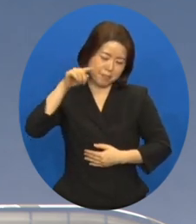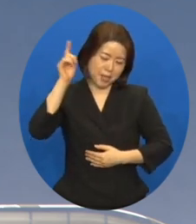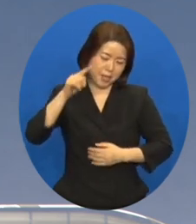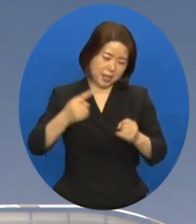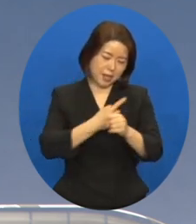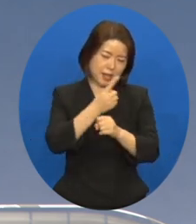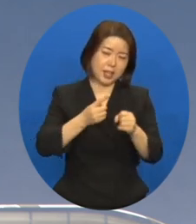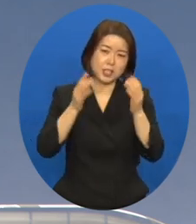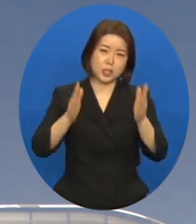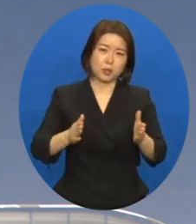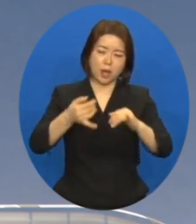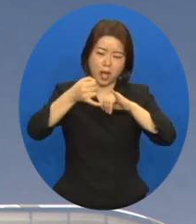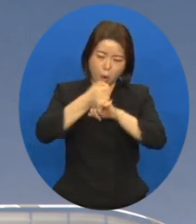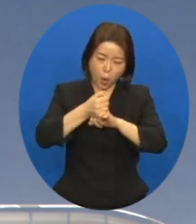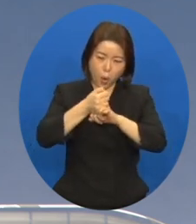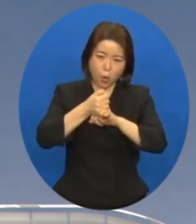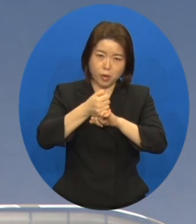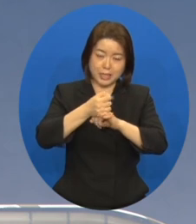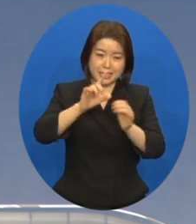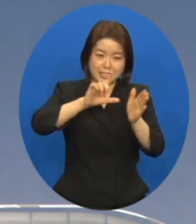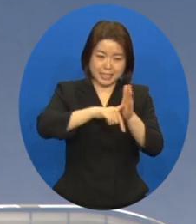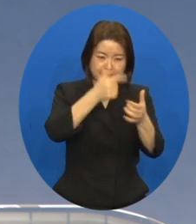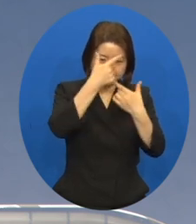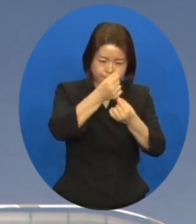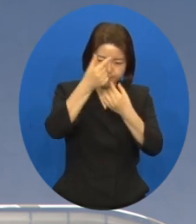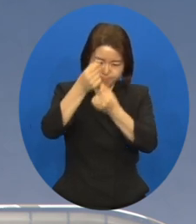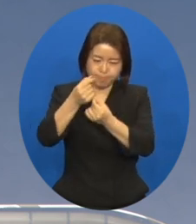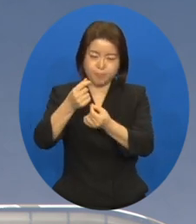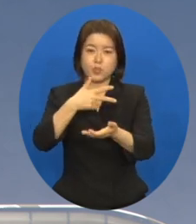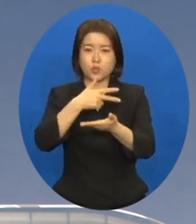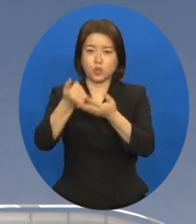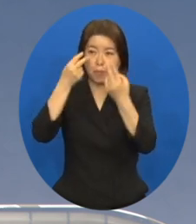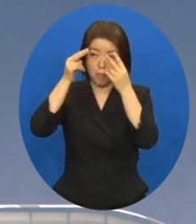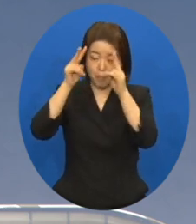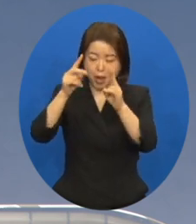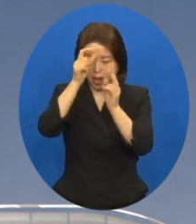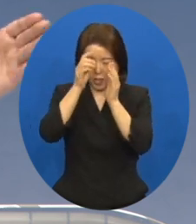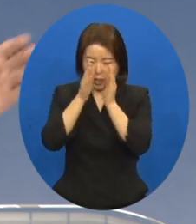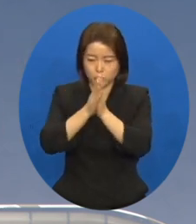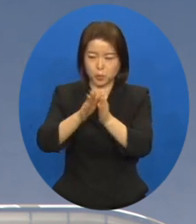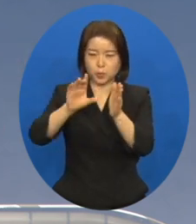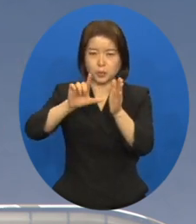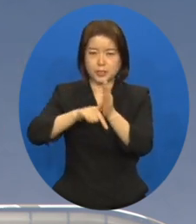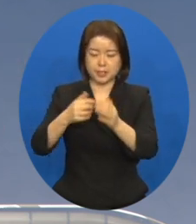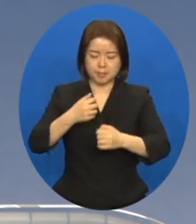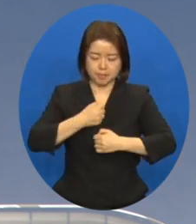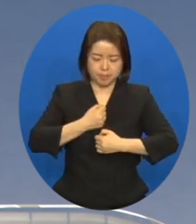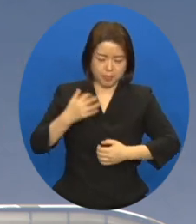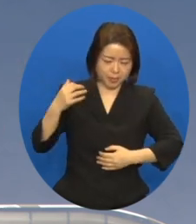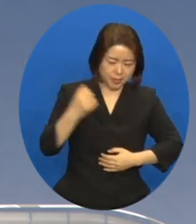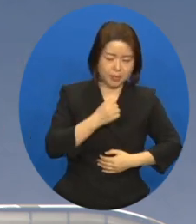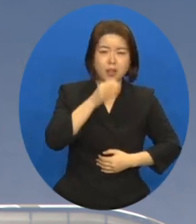시간 반드시 시간을 정하고 주님을 바라보고 기도하는 시간을 계속 가졌어요.